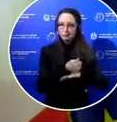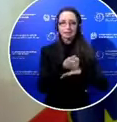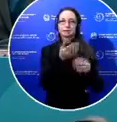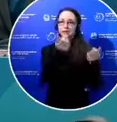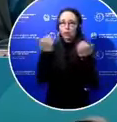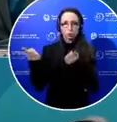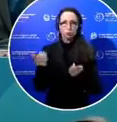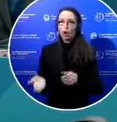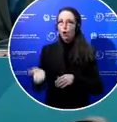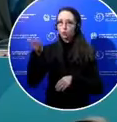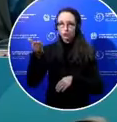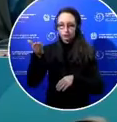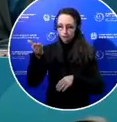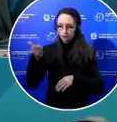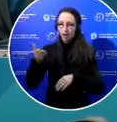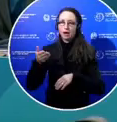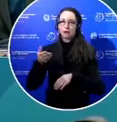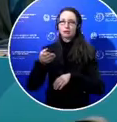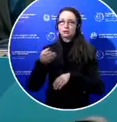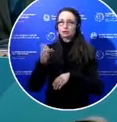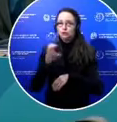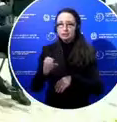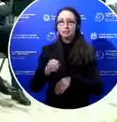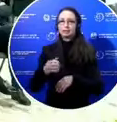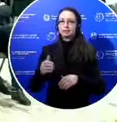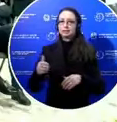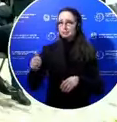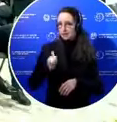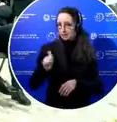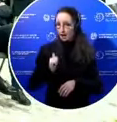civili, militari e religiose, saluto tutti i